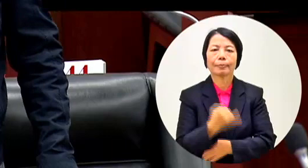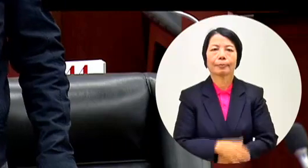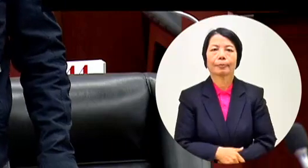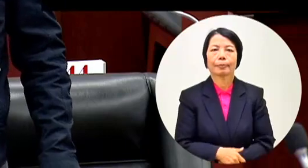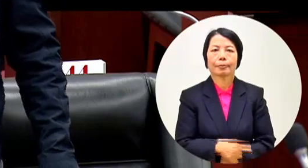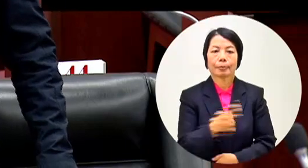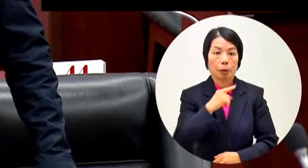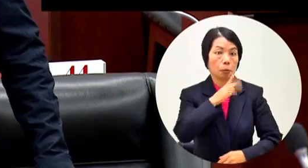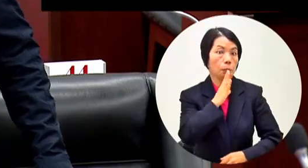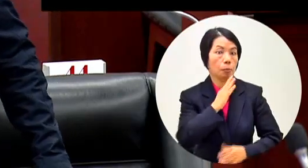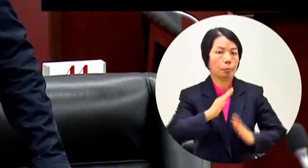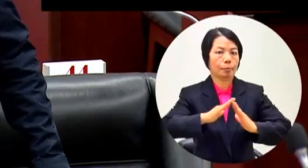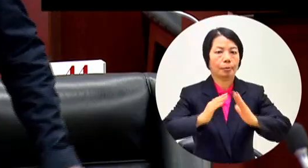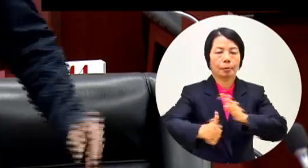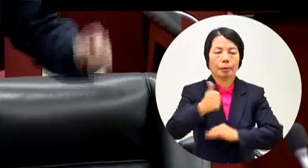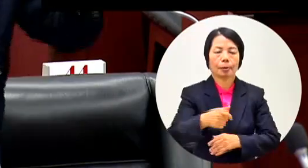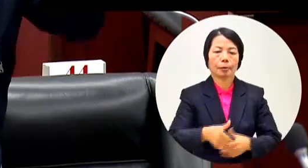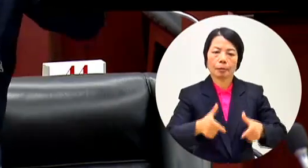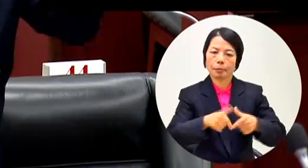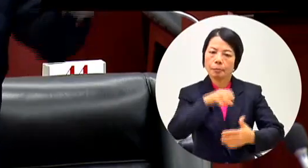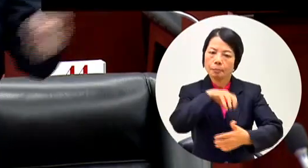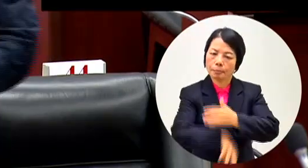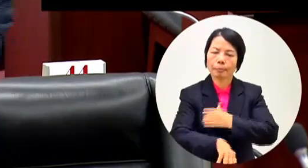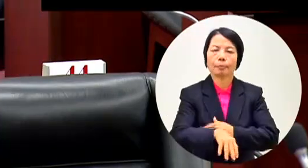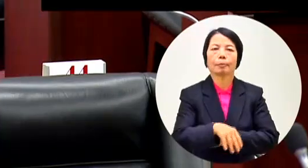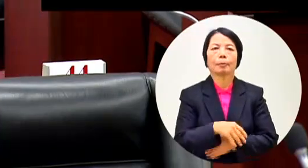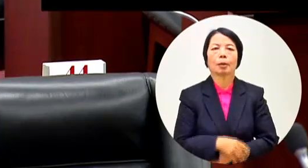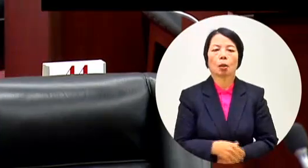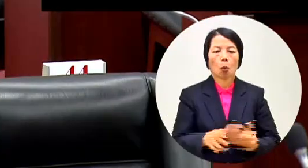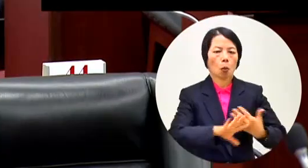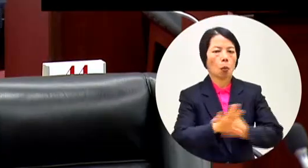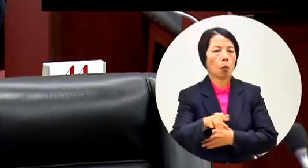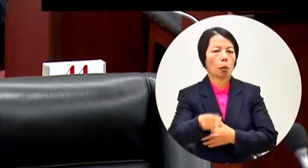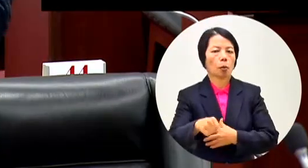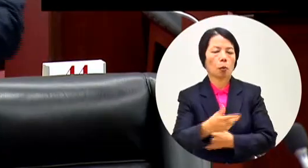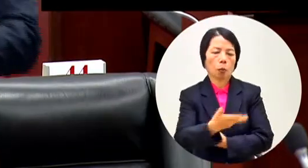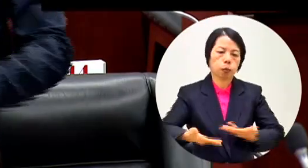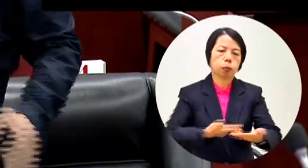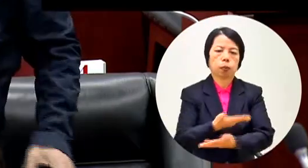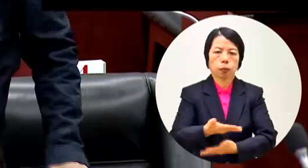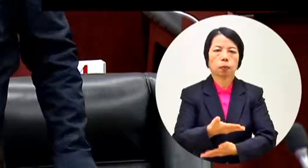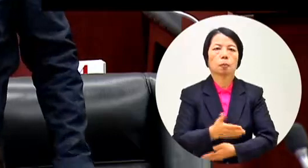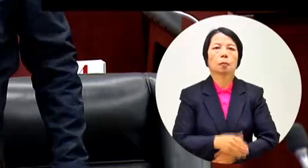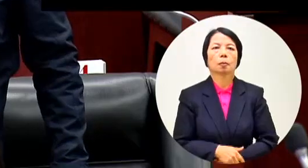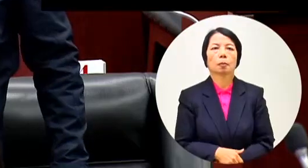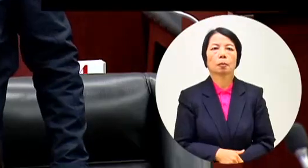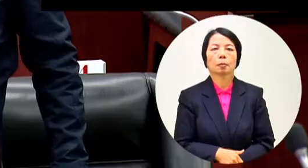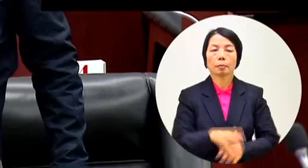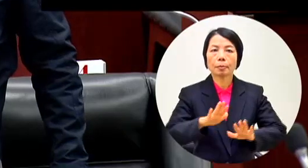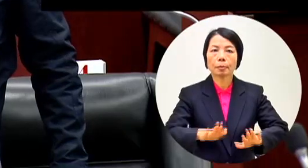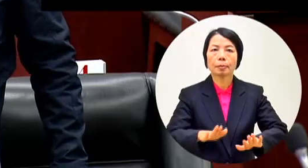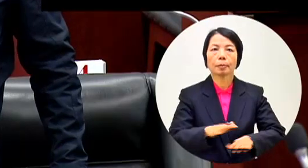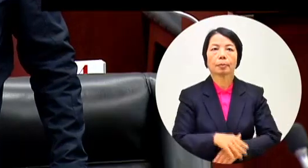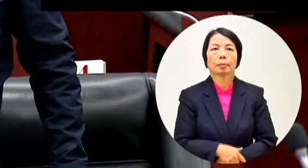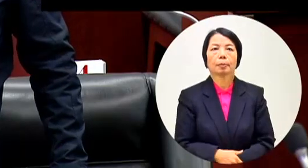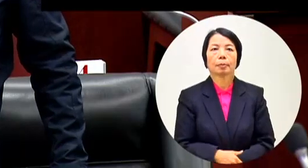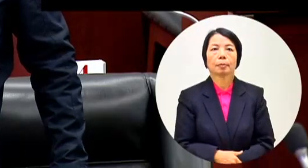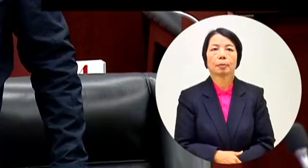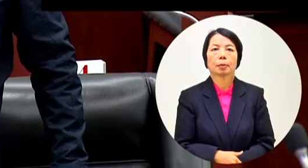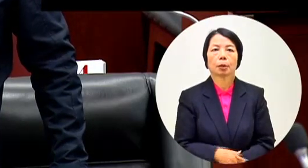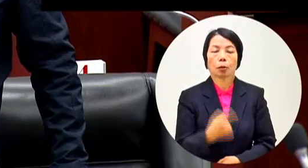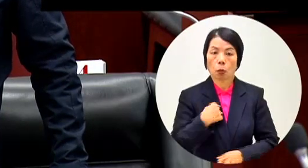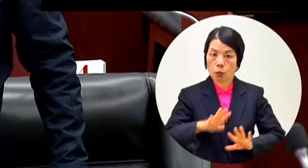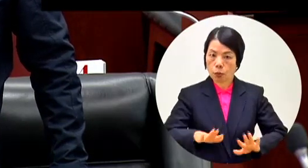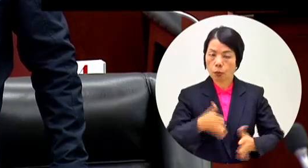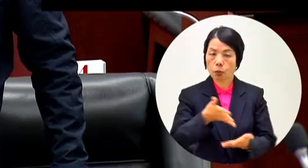心的世界，跟外界的一个互动哈。那今天我要跟大家提的，跟市长、